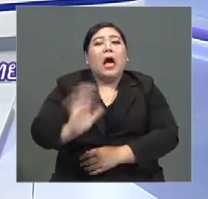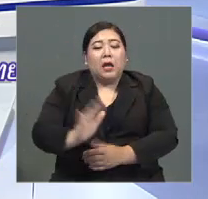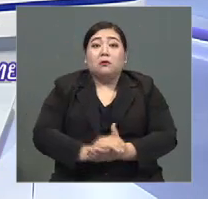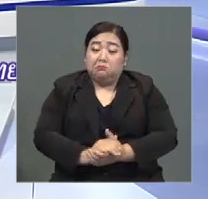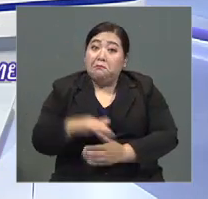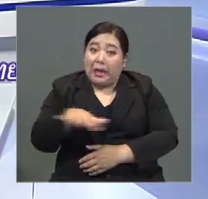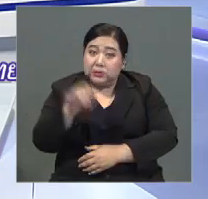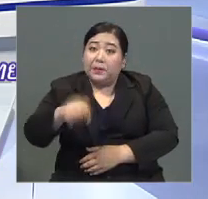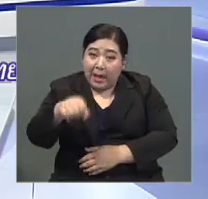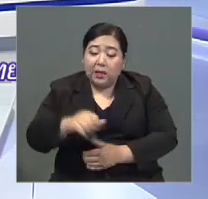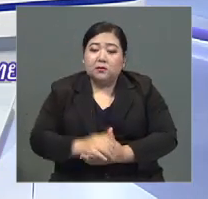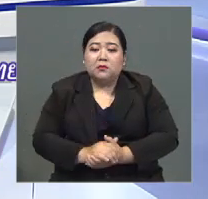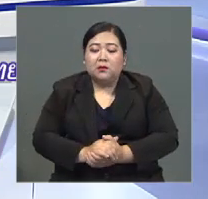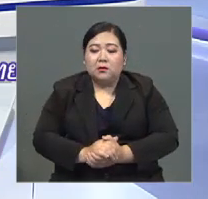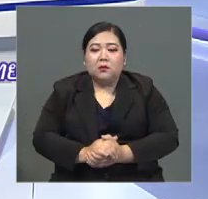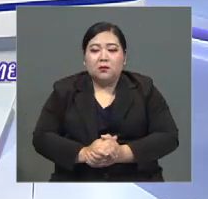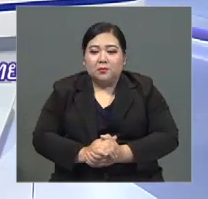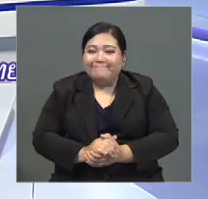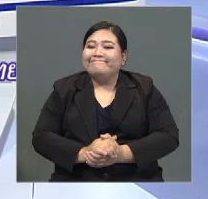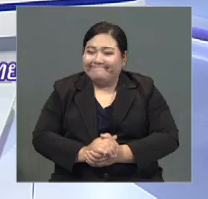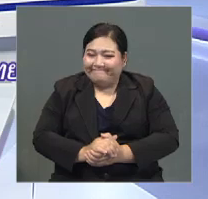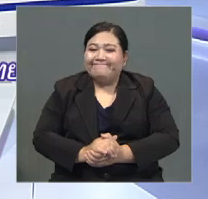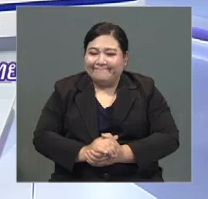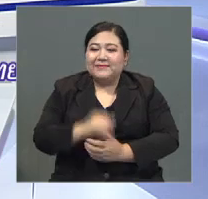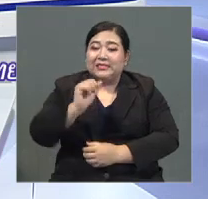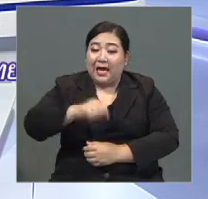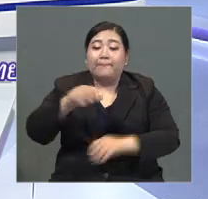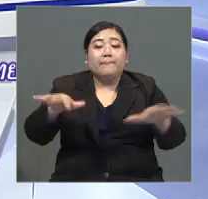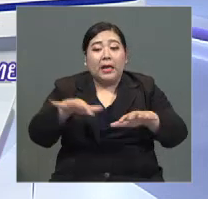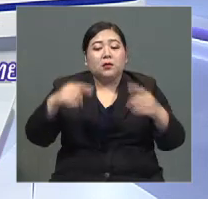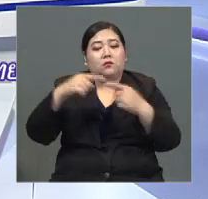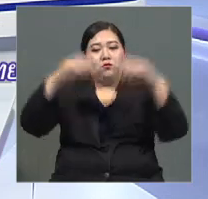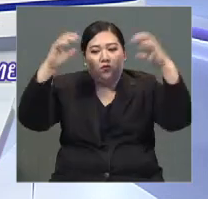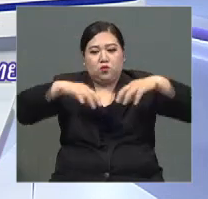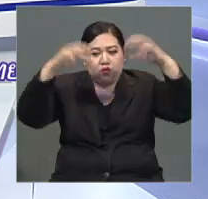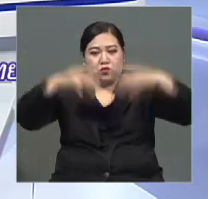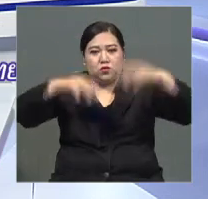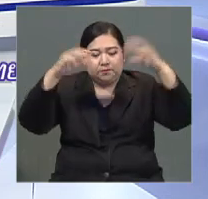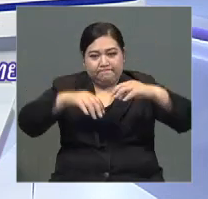ครับ ก็ต้องขอย่เรีนวาเป็เรื่องปกติของรนฟนครั